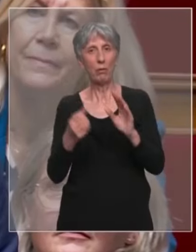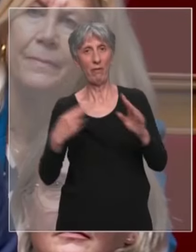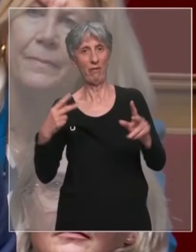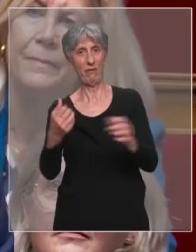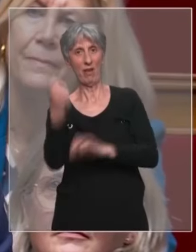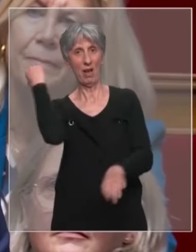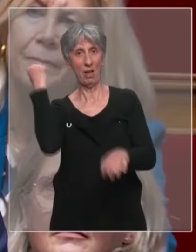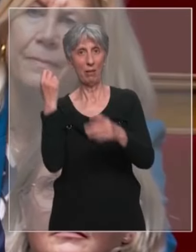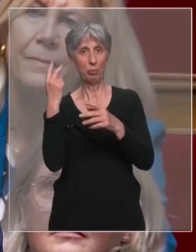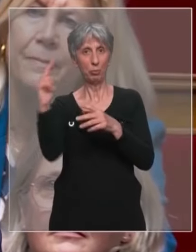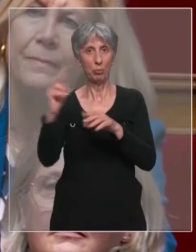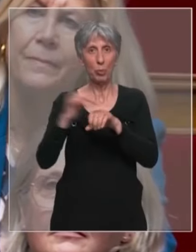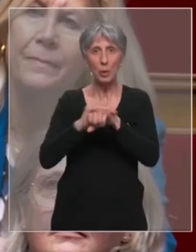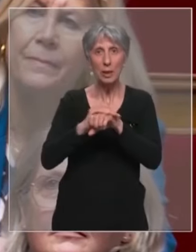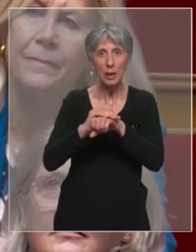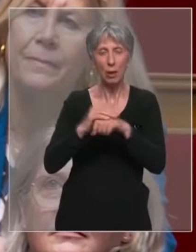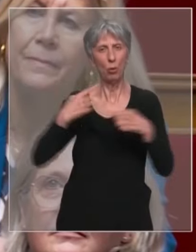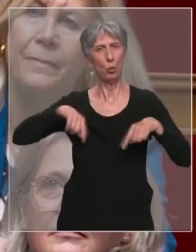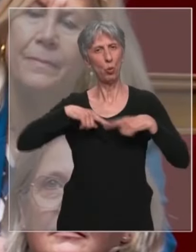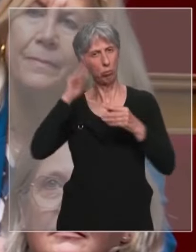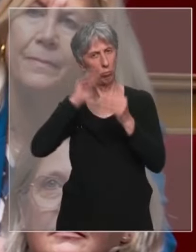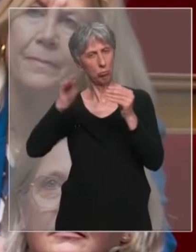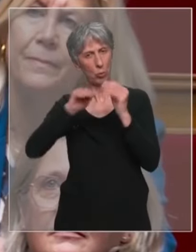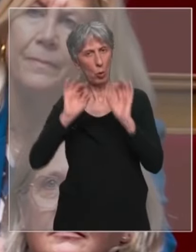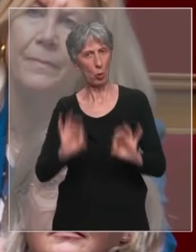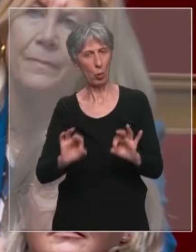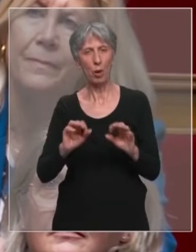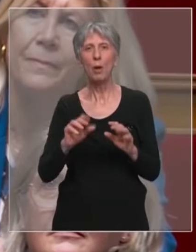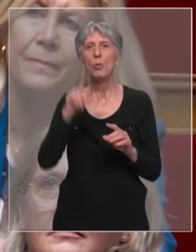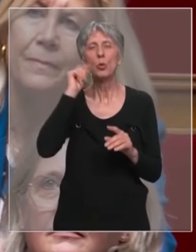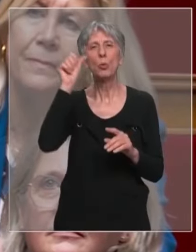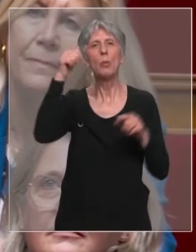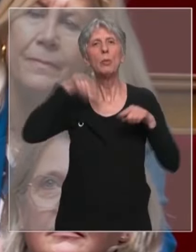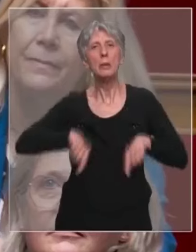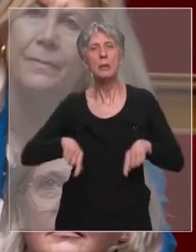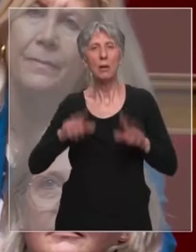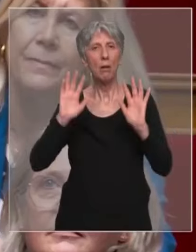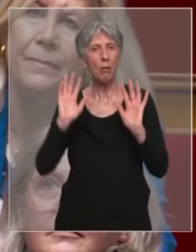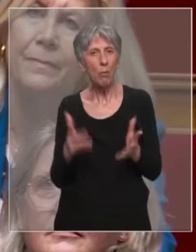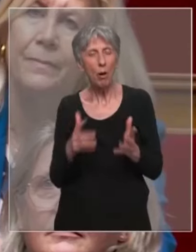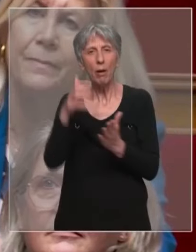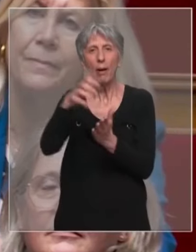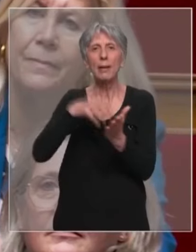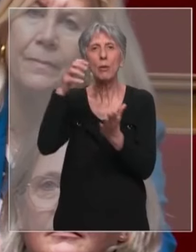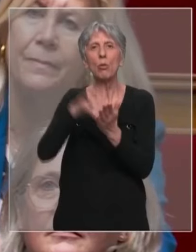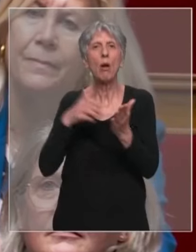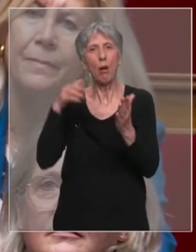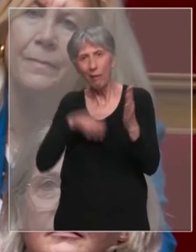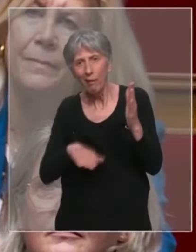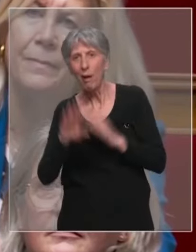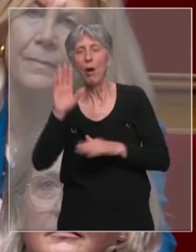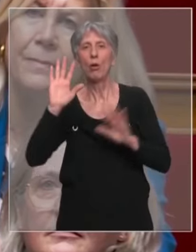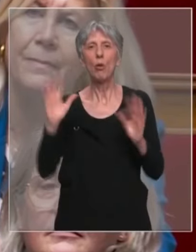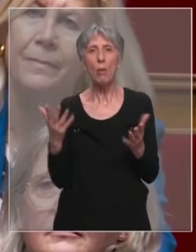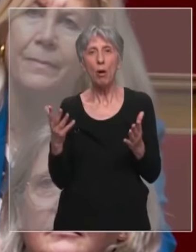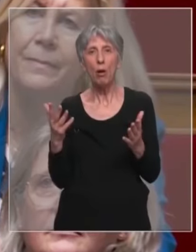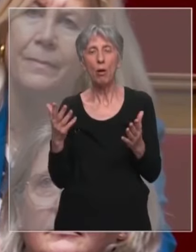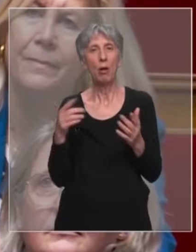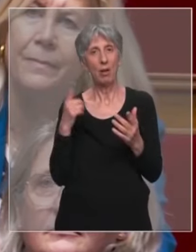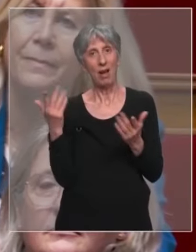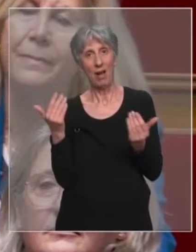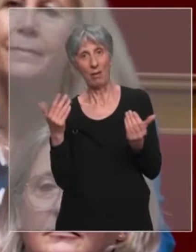politique. L'interrogation est légitime. Aussi, Monsieur le Premier ministre, comment allez-vous sortir nos agriculteurs de cette ornière ? Soyez-en sûrs,